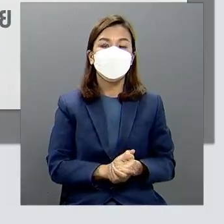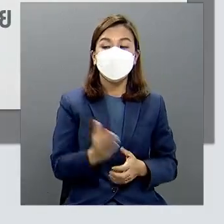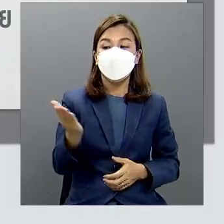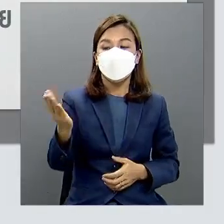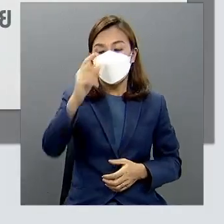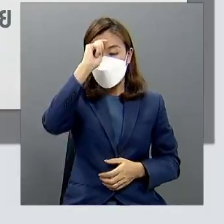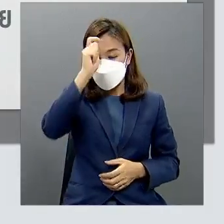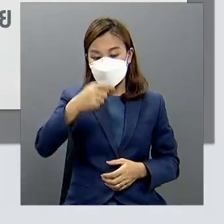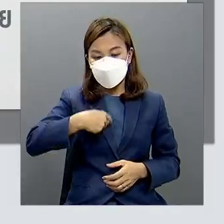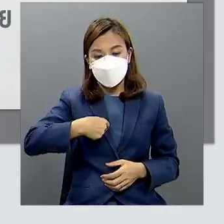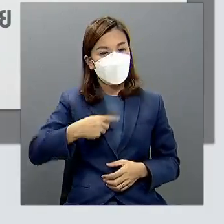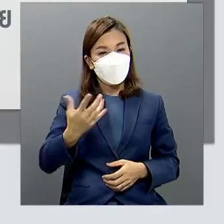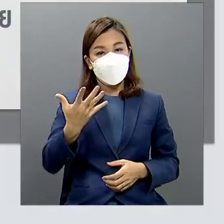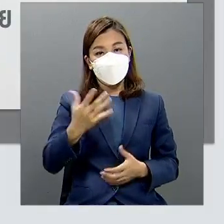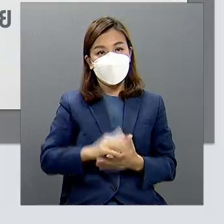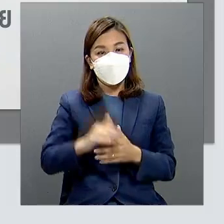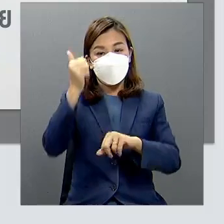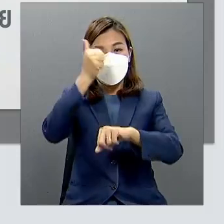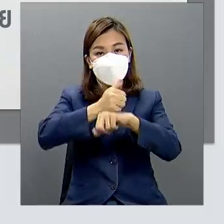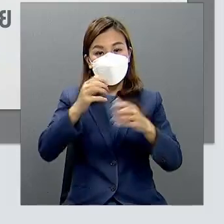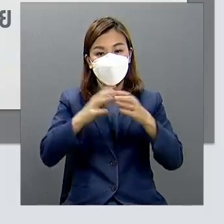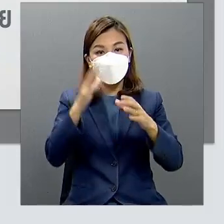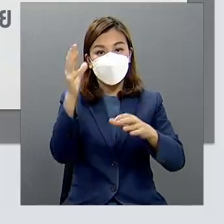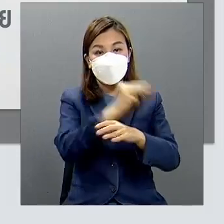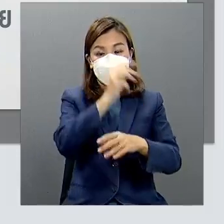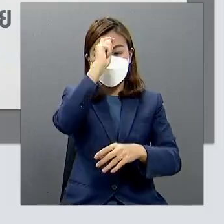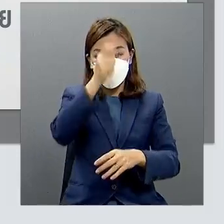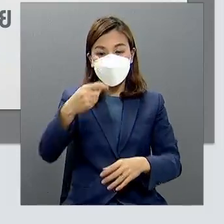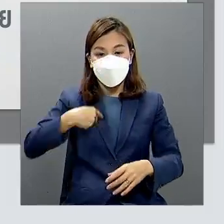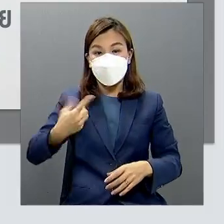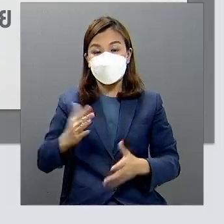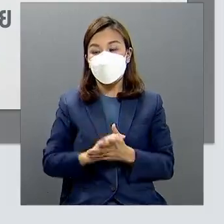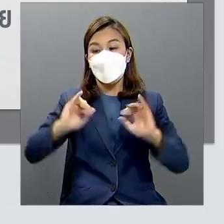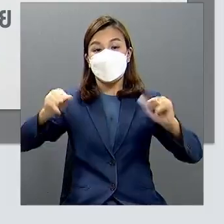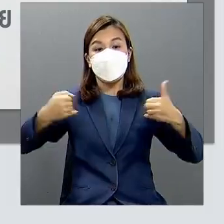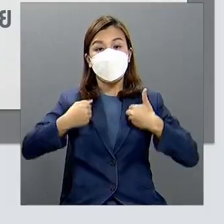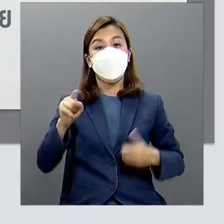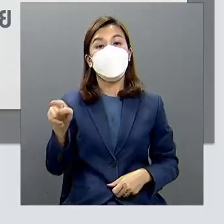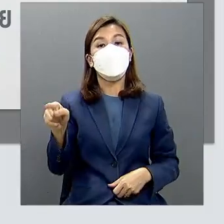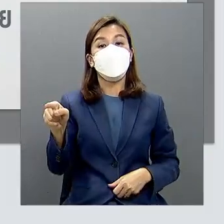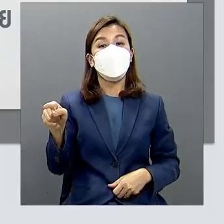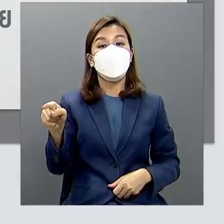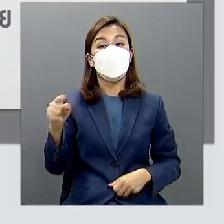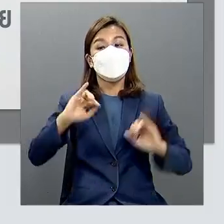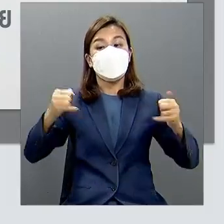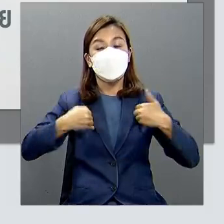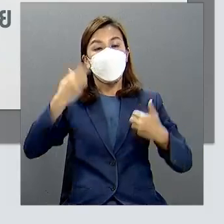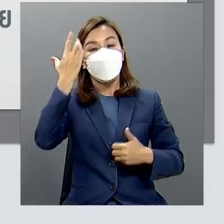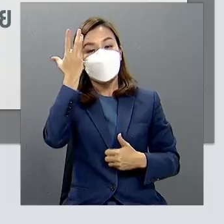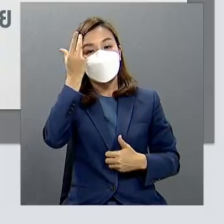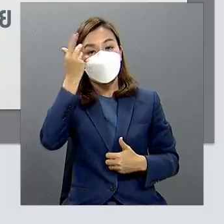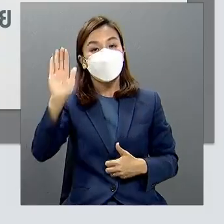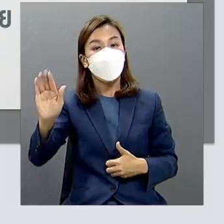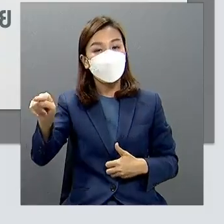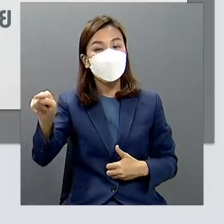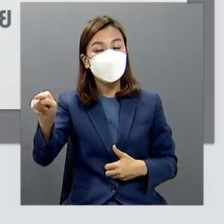ะที่เป็นหัวหน้าพรรคแล้วก็เขาคิดว่าเขาเป็นเจ้าของพรรคหรือยังไงเราไม่รู้นะแต่สิ่งสำคัญที่สุดก็คือเขาท